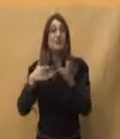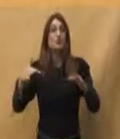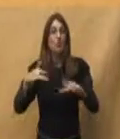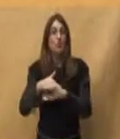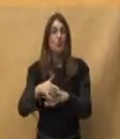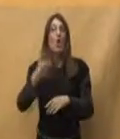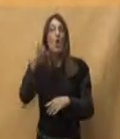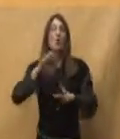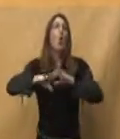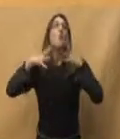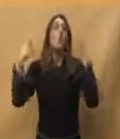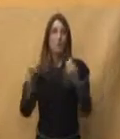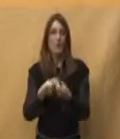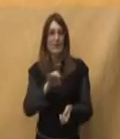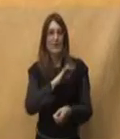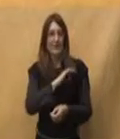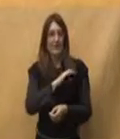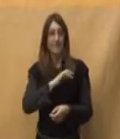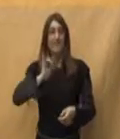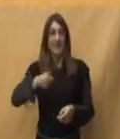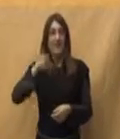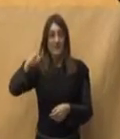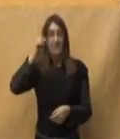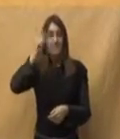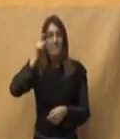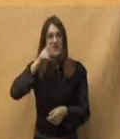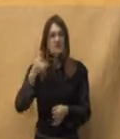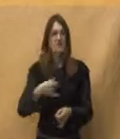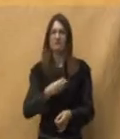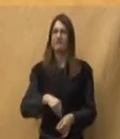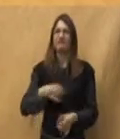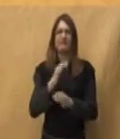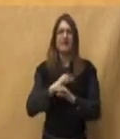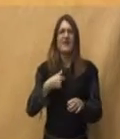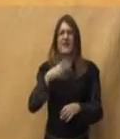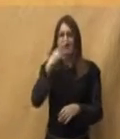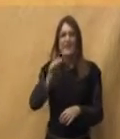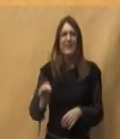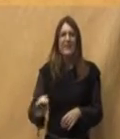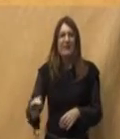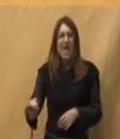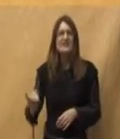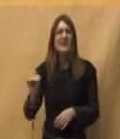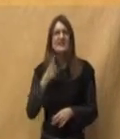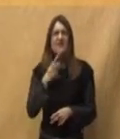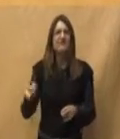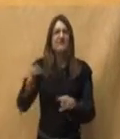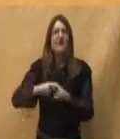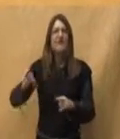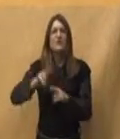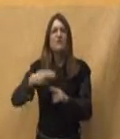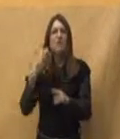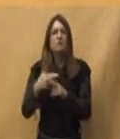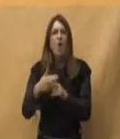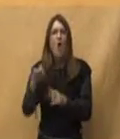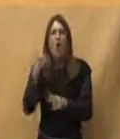sveukupnih smrti. Da li vi mislite, ono što je najtragičnije kad ja promatram djeca. Djeca su sve više bolesne od